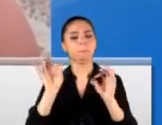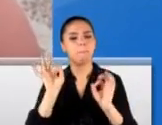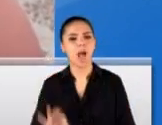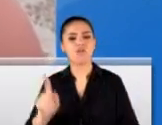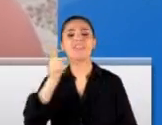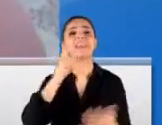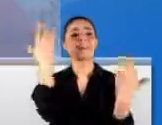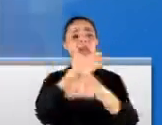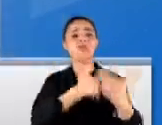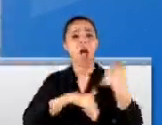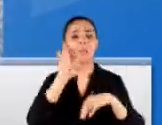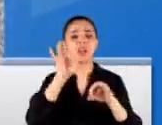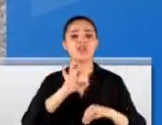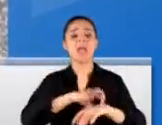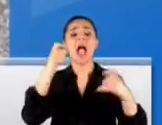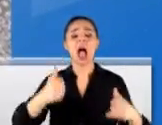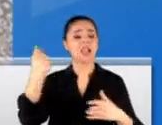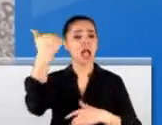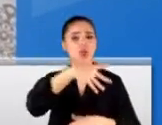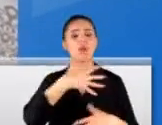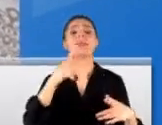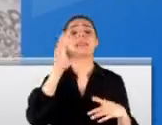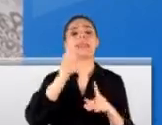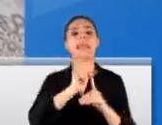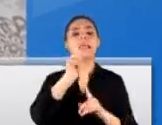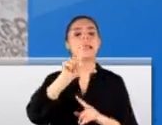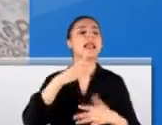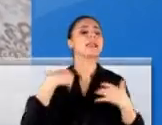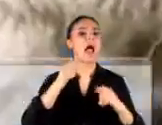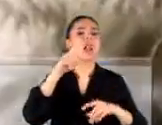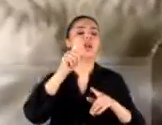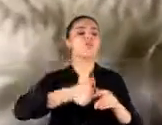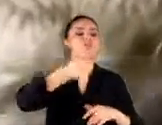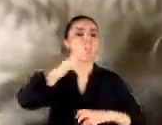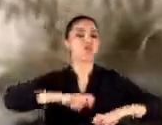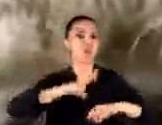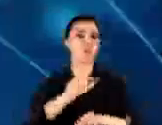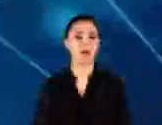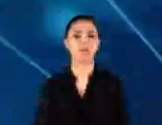Yanlış ameliyat şimdi hastane yönetimi ve İl Sağlık Müdürlüğü tarafından soruşturuluyor.